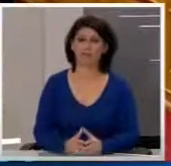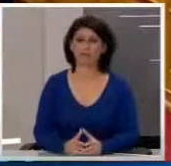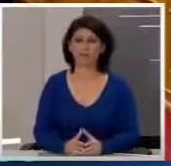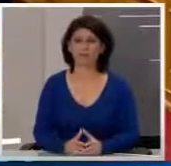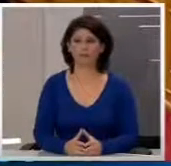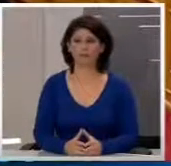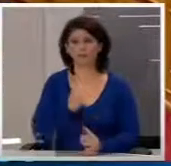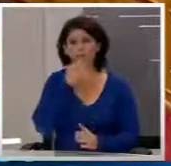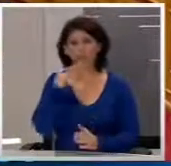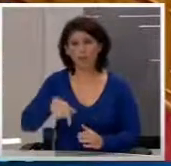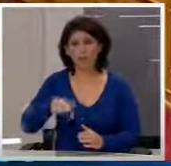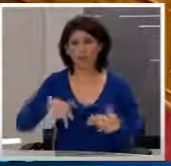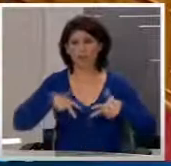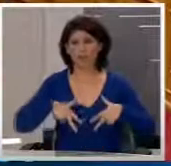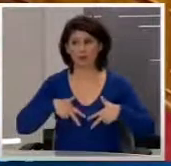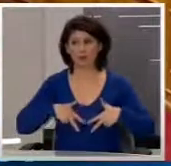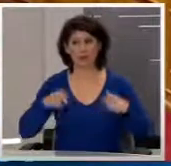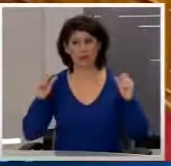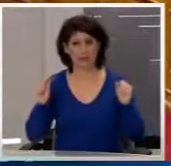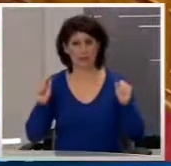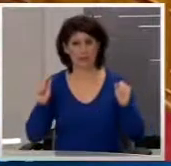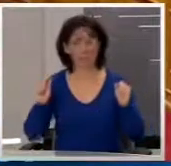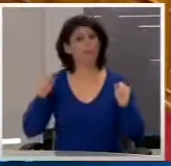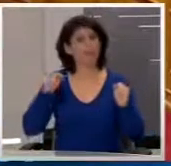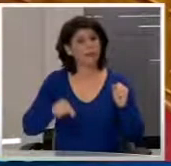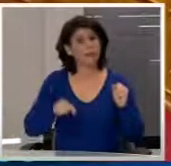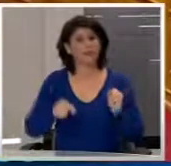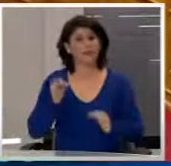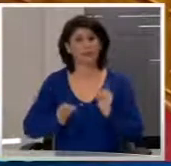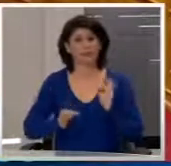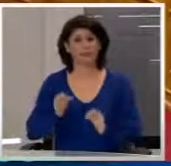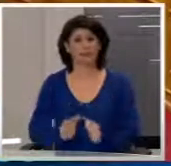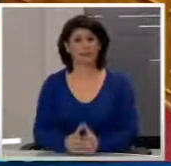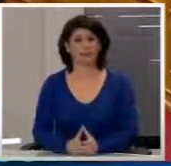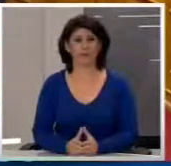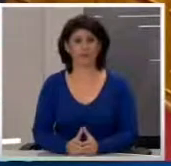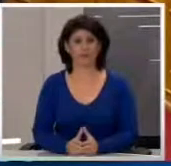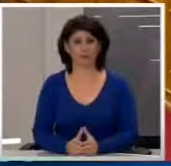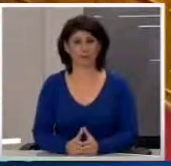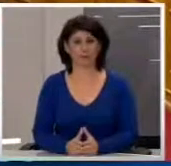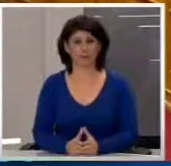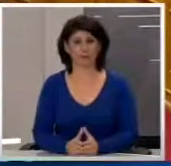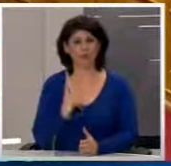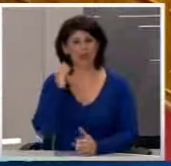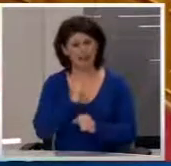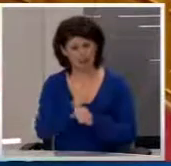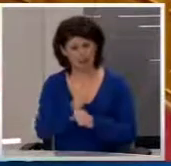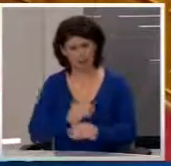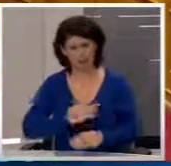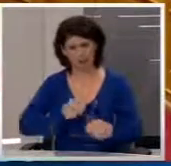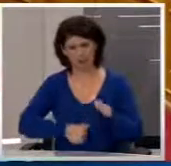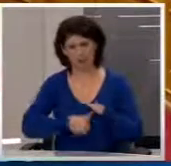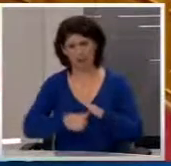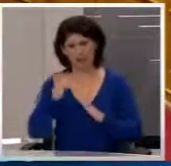είπε ο σημερινός υπουργός υγείας σε αυτή τη συγκεκριμένη συζήτηση. Μου επιτρέπετε ένα λεπτό, θέλω, κύριε